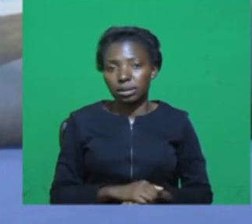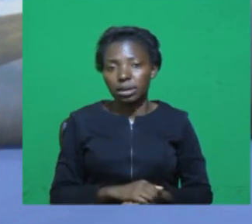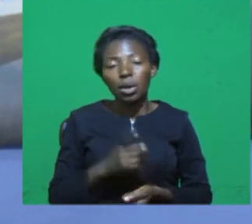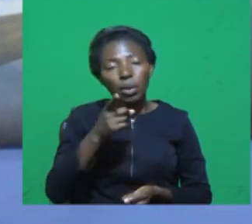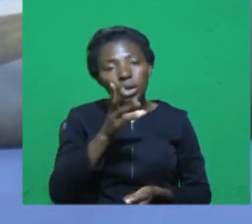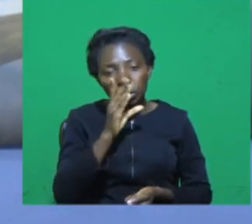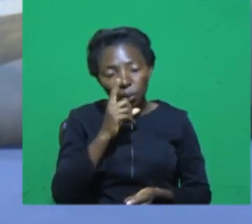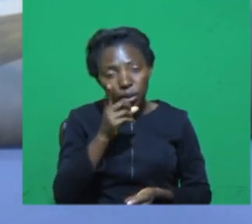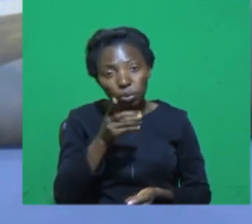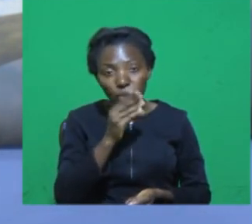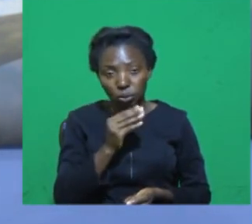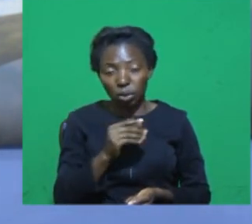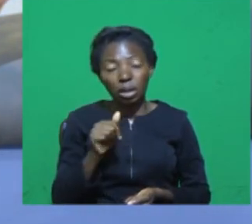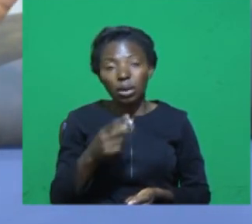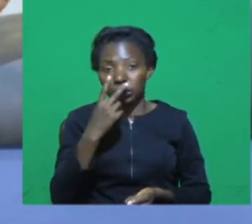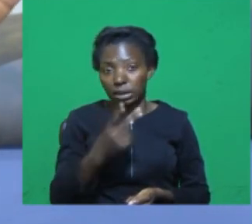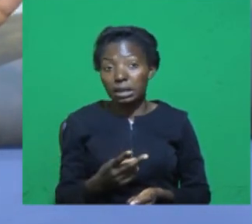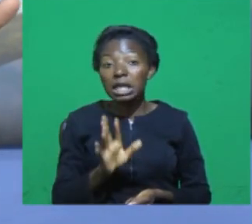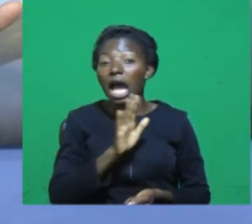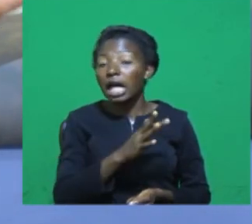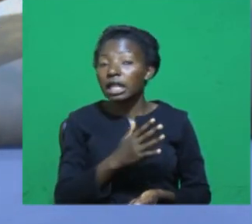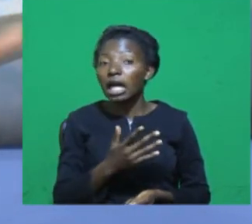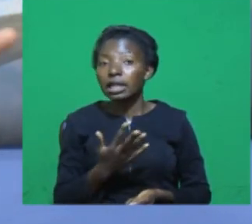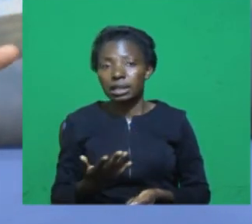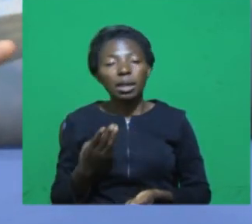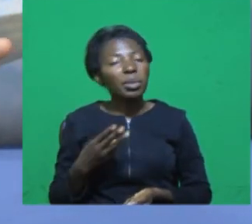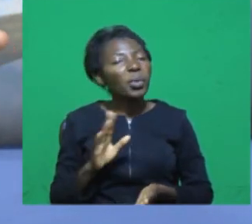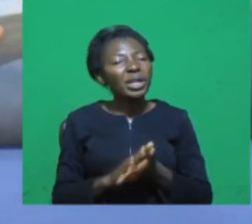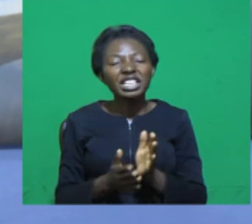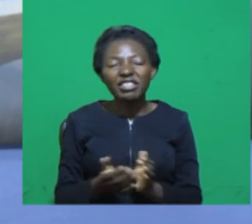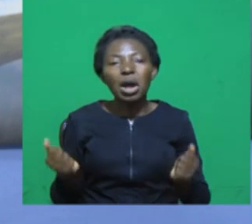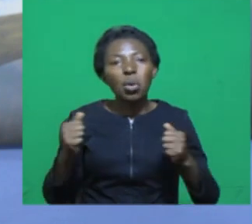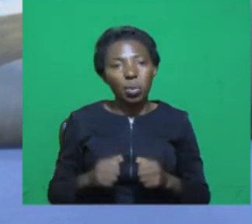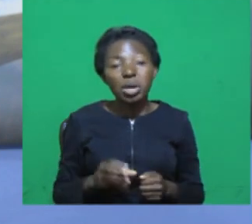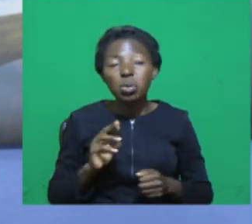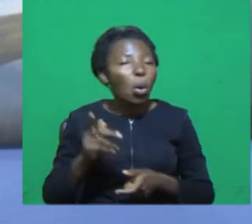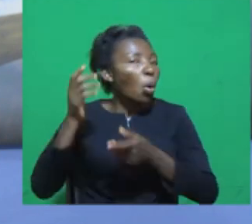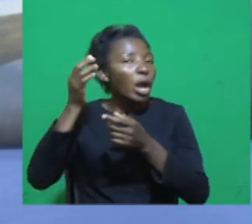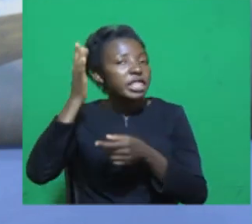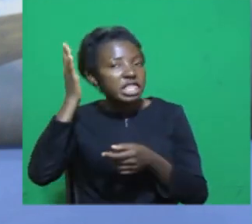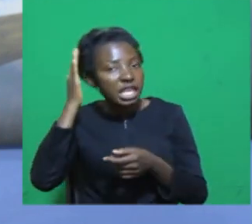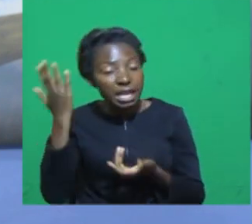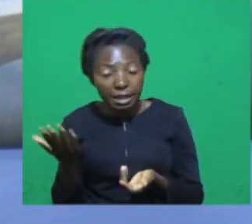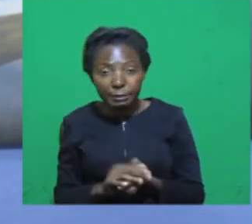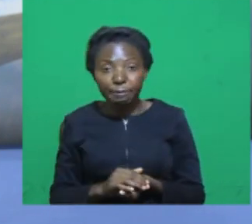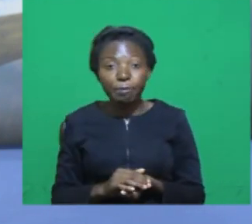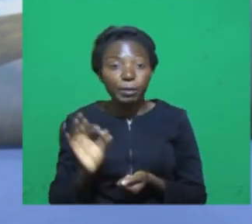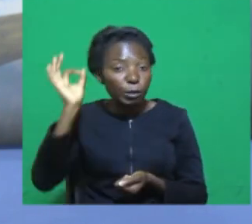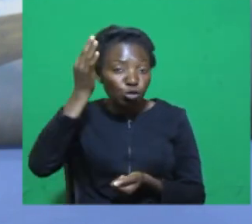pama muchitaura ndabva ndayeuka kuti vanhu havangopfeke zvishongo nehairstyle. In other words, ndiri